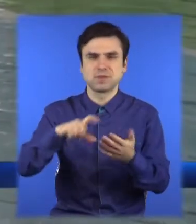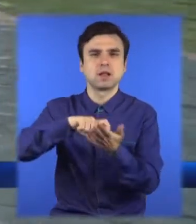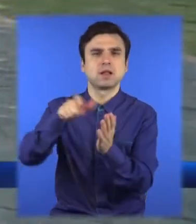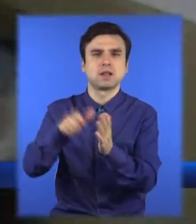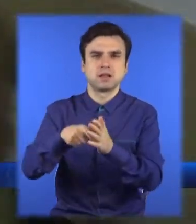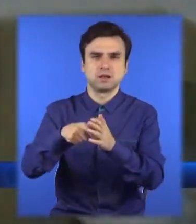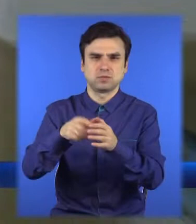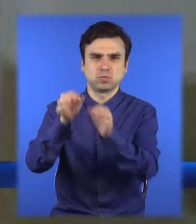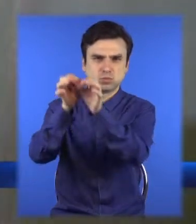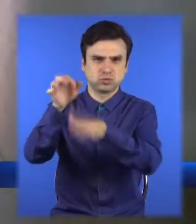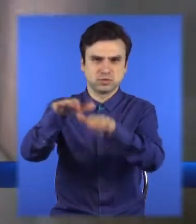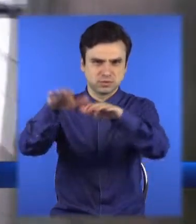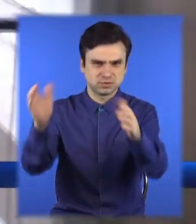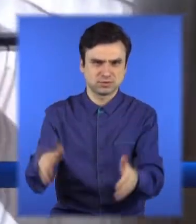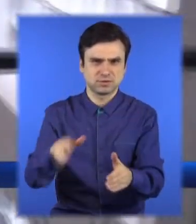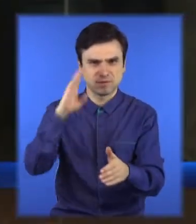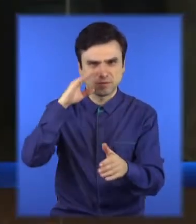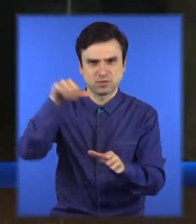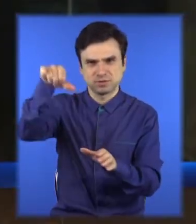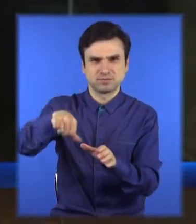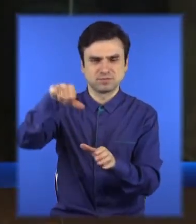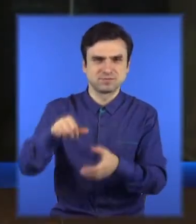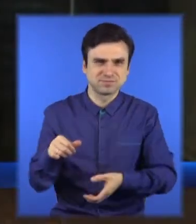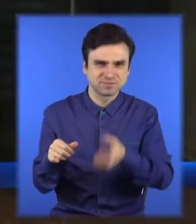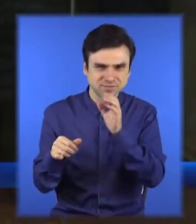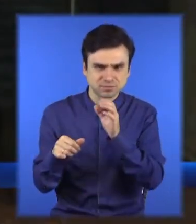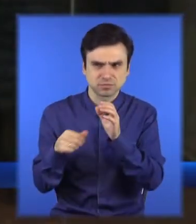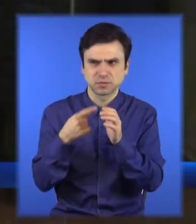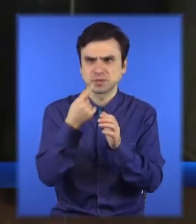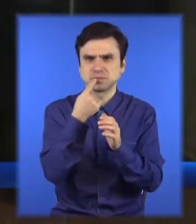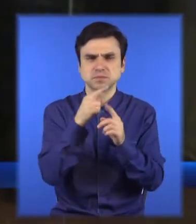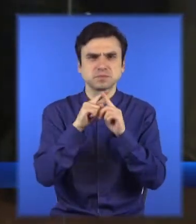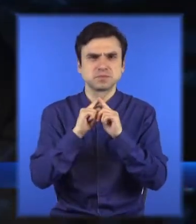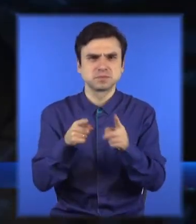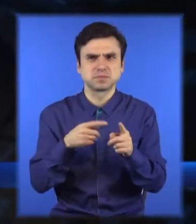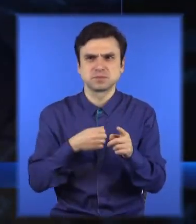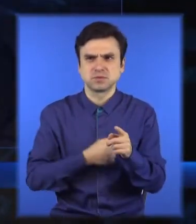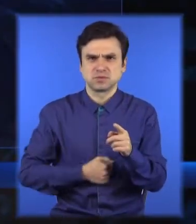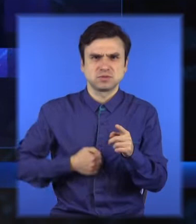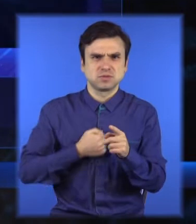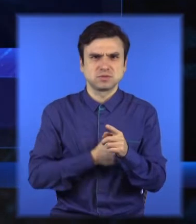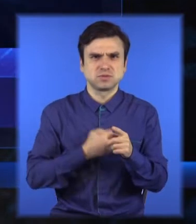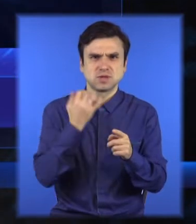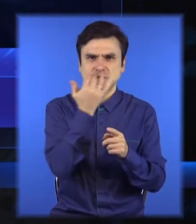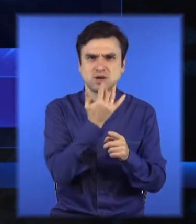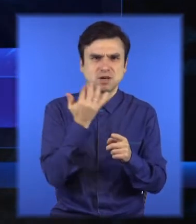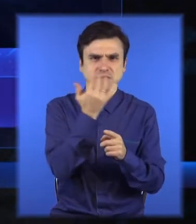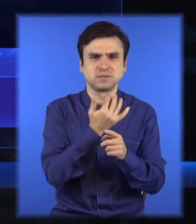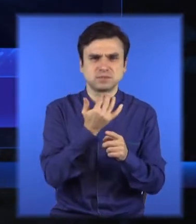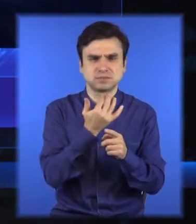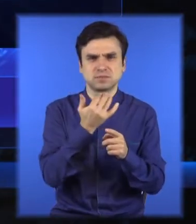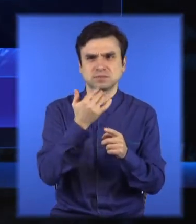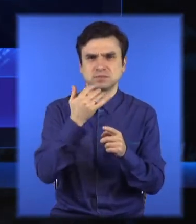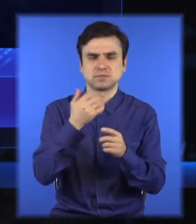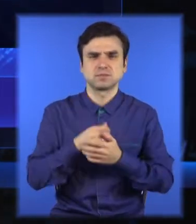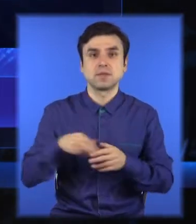почали скаржитися на присмак та печіння у роті. Директор закладу зателефонувала батькам. І я кажу, дай мені номер директриси. І я дзвоню